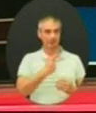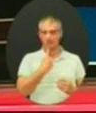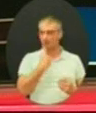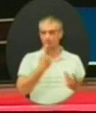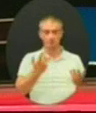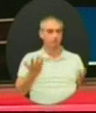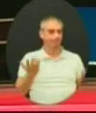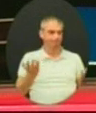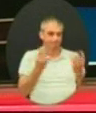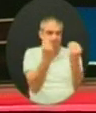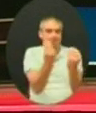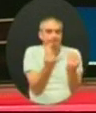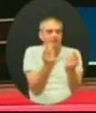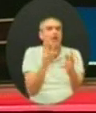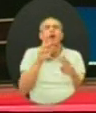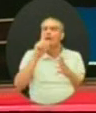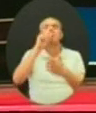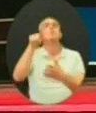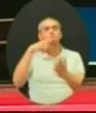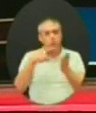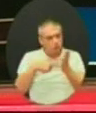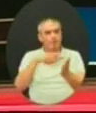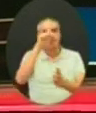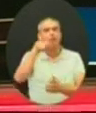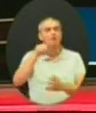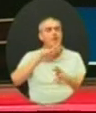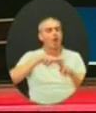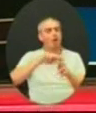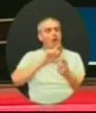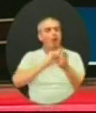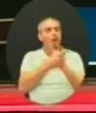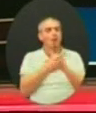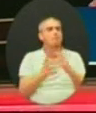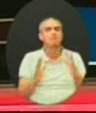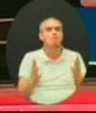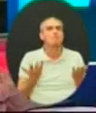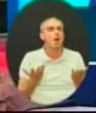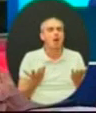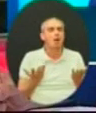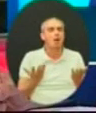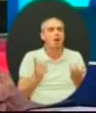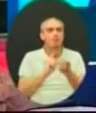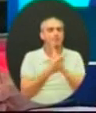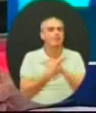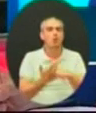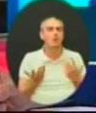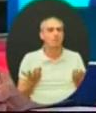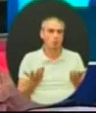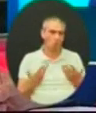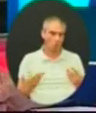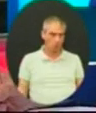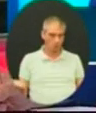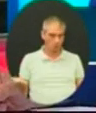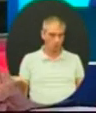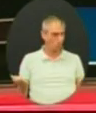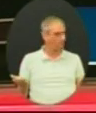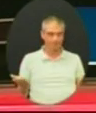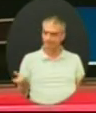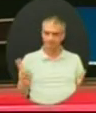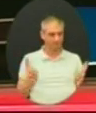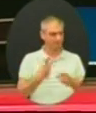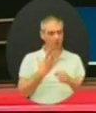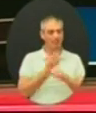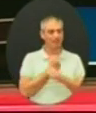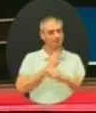הייתה, רגע, במה מחליפים? נניח שיבטלו אותו. נכון. נניח שזה יצליח. אז מה יבוא במקומו? כלום. כי לא יצליחו